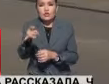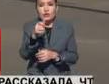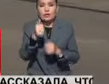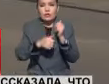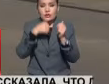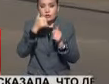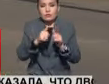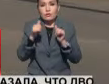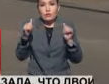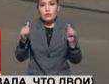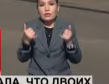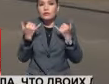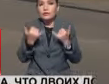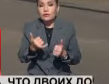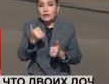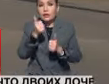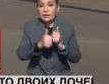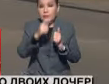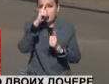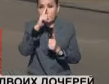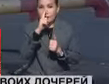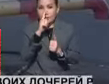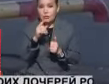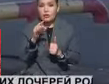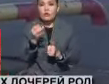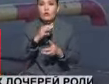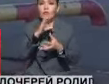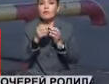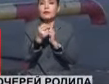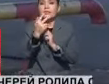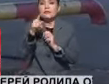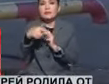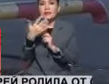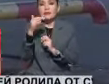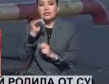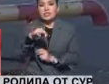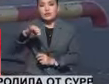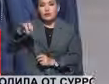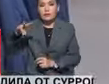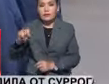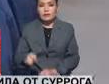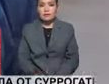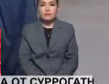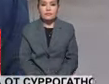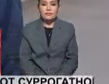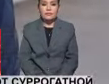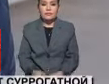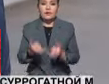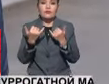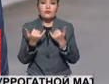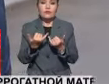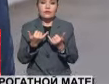растут. На сегодня ежемесячная потребность в топливе составляет 3,5 тысячи тонн. На сегодняшний